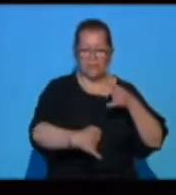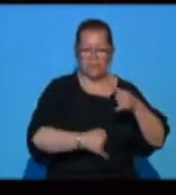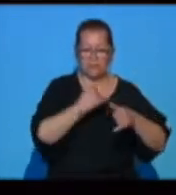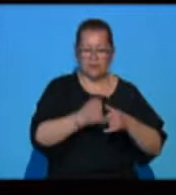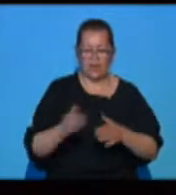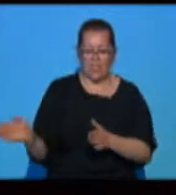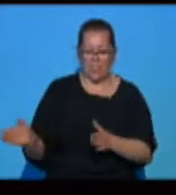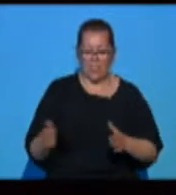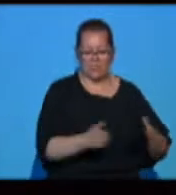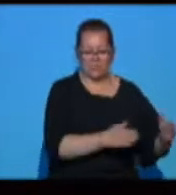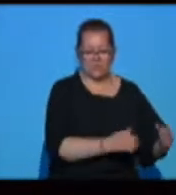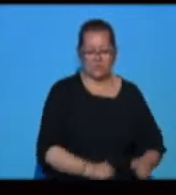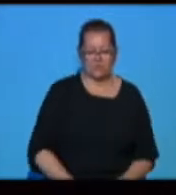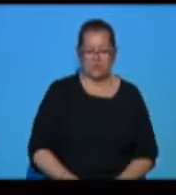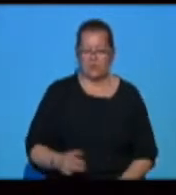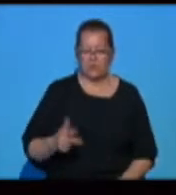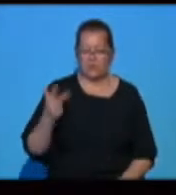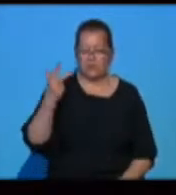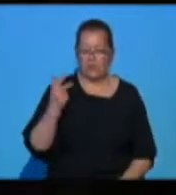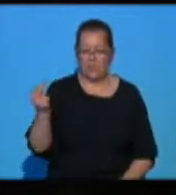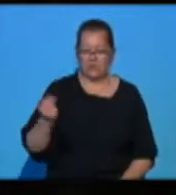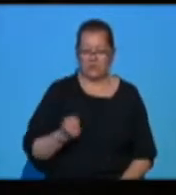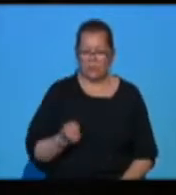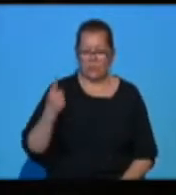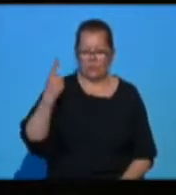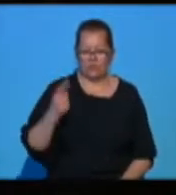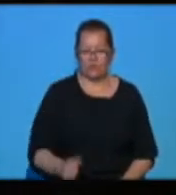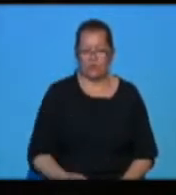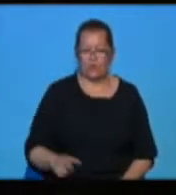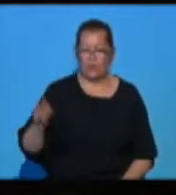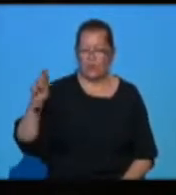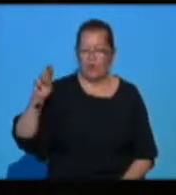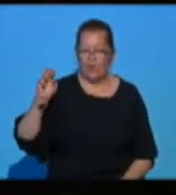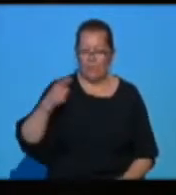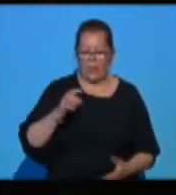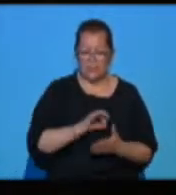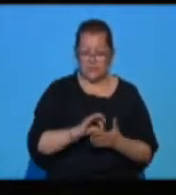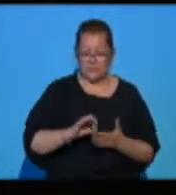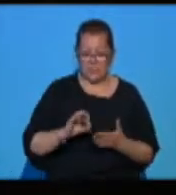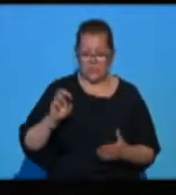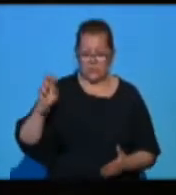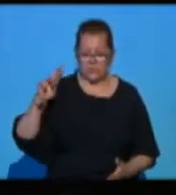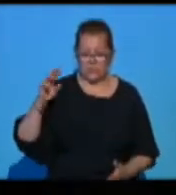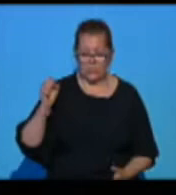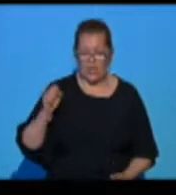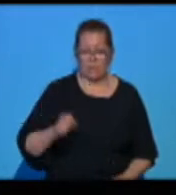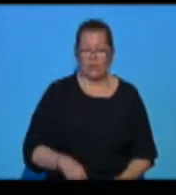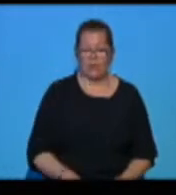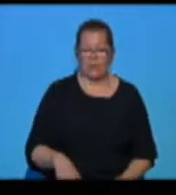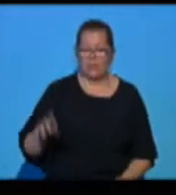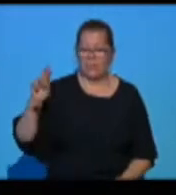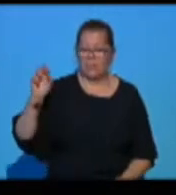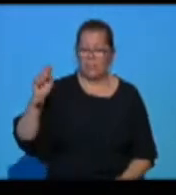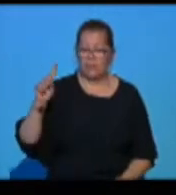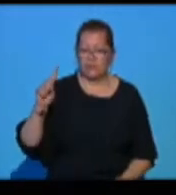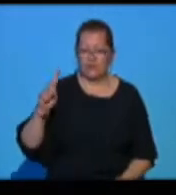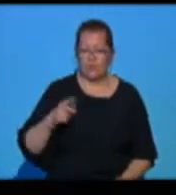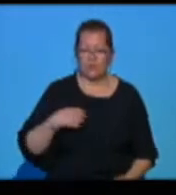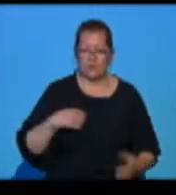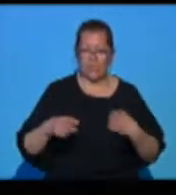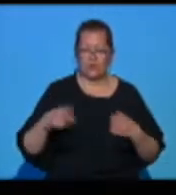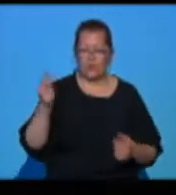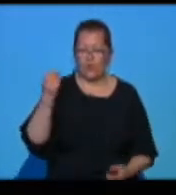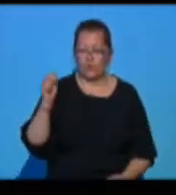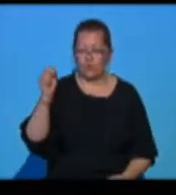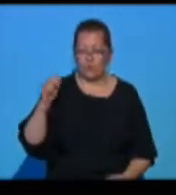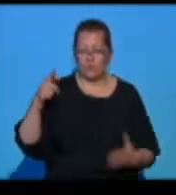a debutat cu un sclipitor 3-in-1 Robert Lepage, care semnează scenariul, regia și interpretarea piesei 887.